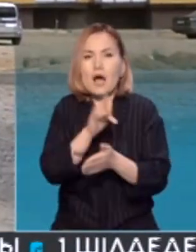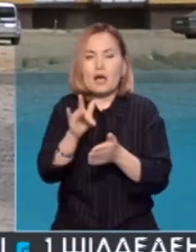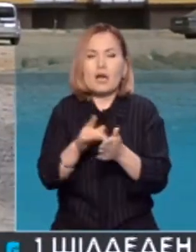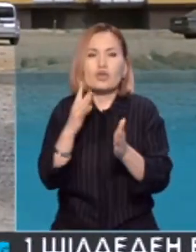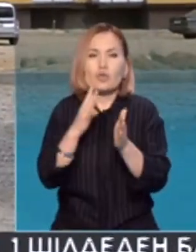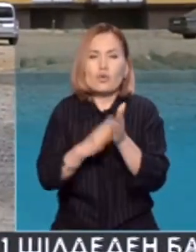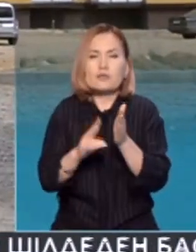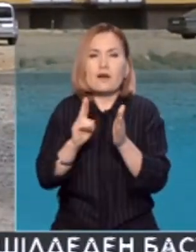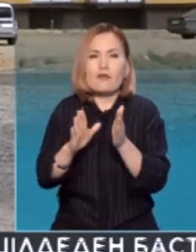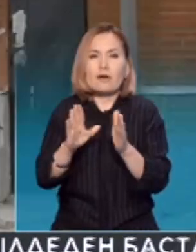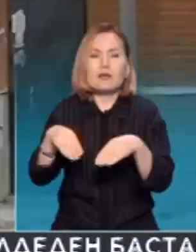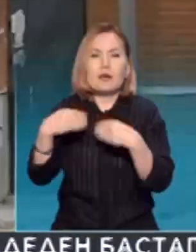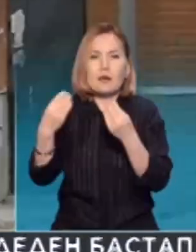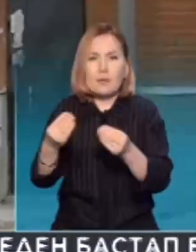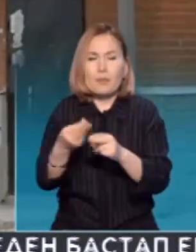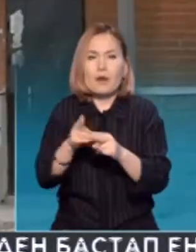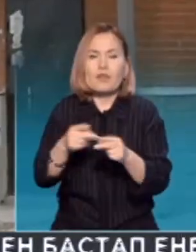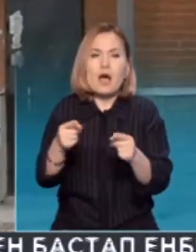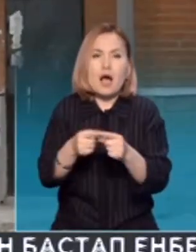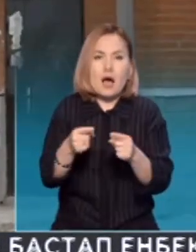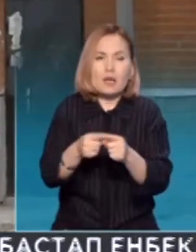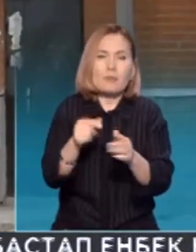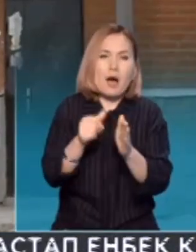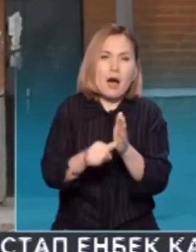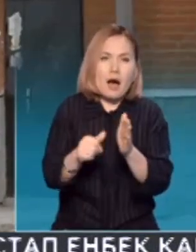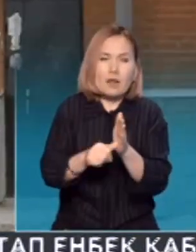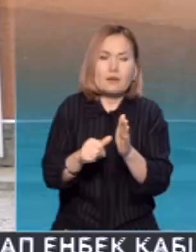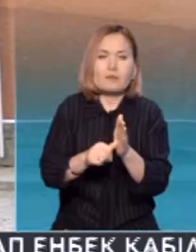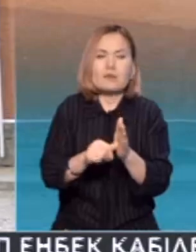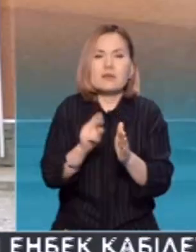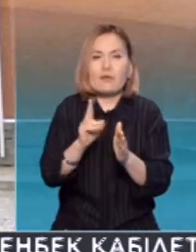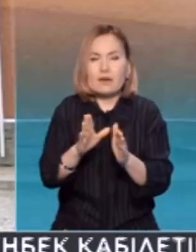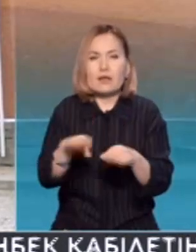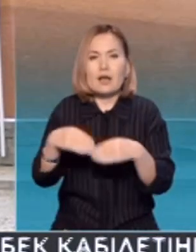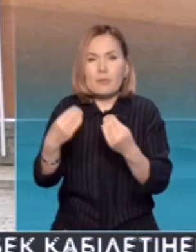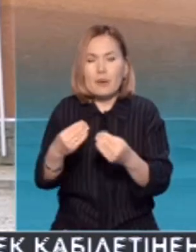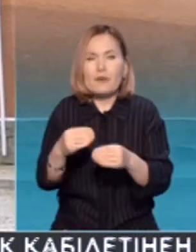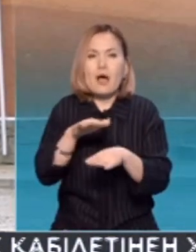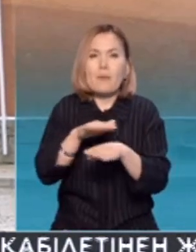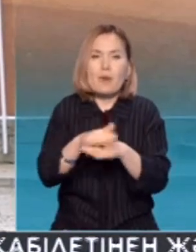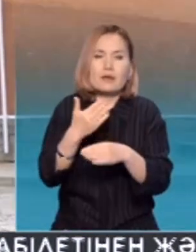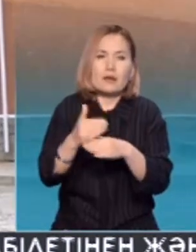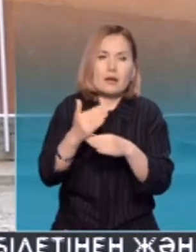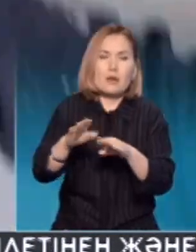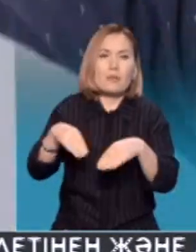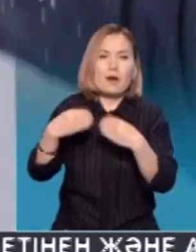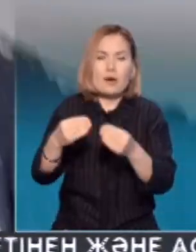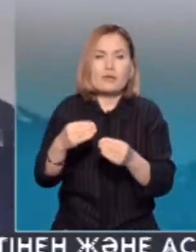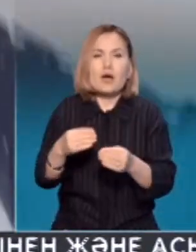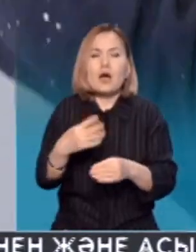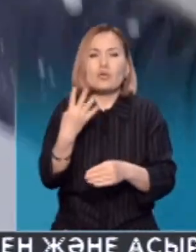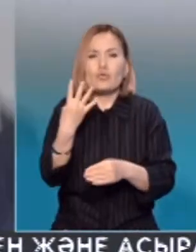пәтер беріледі. Оның 60-ы жалдамалы, қалғаны банктер арқылы сатылады. Тағы да көп қабатты 4 үй салу жоспарда бар.